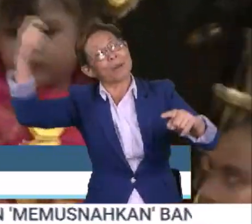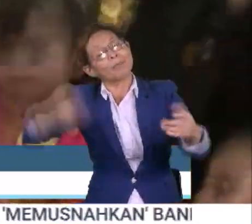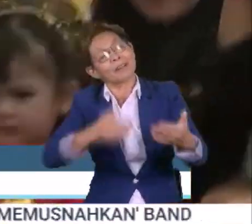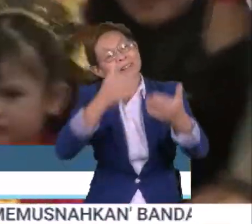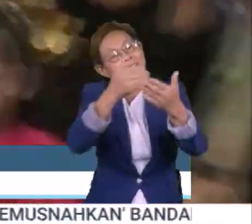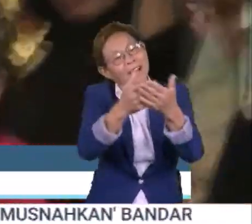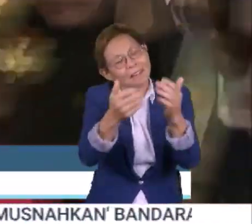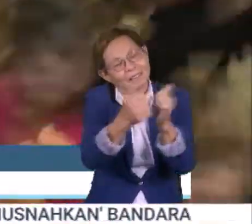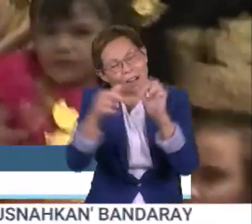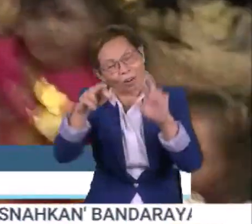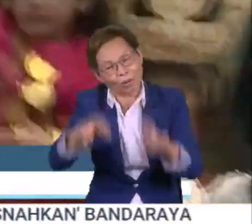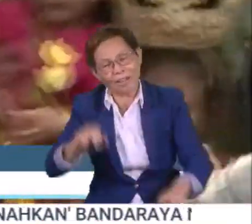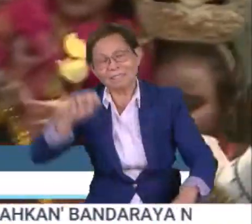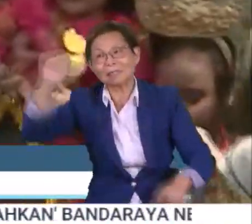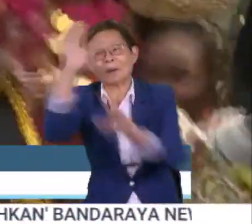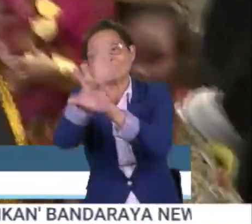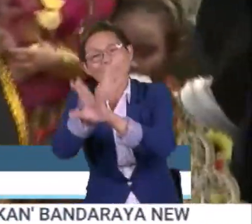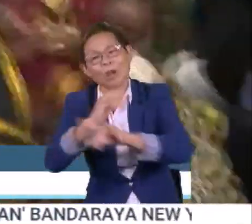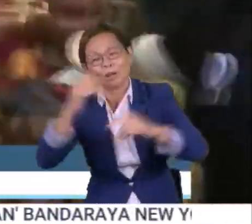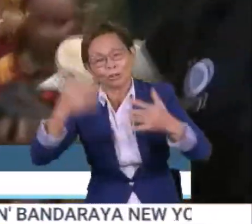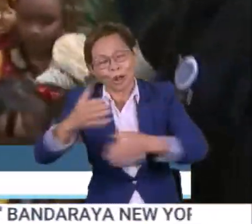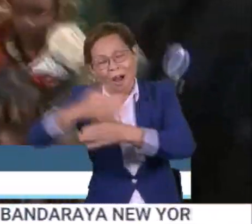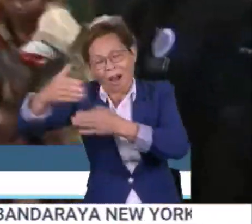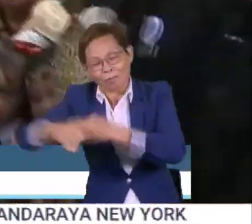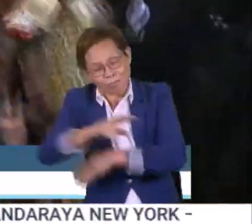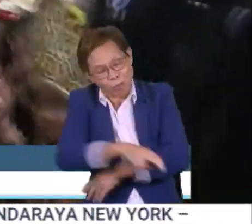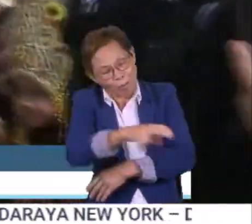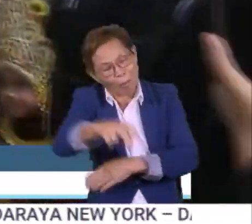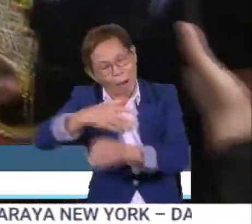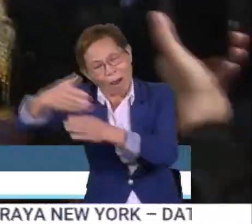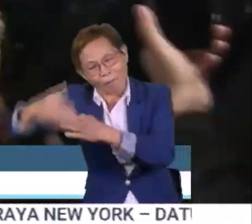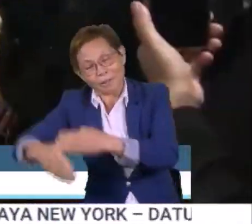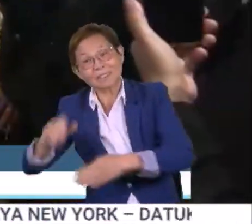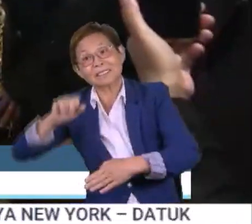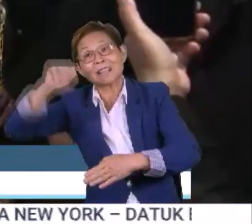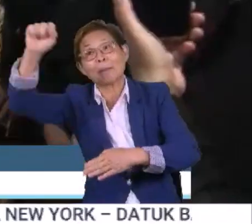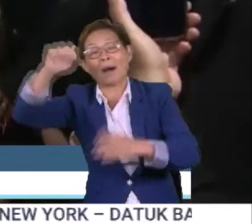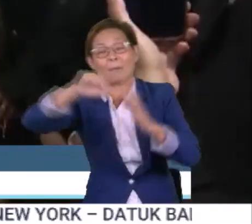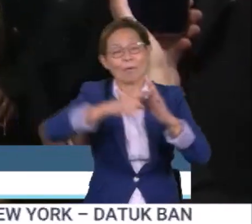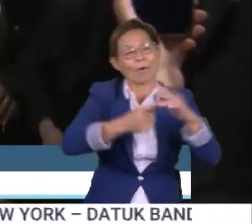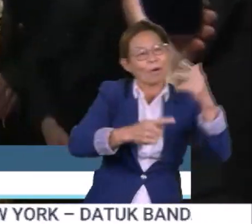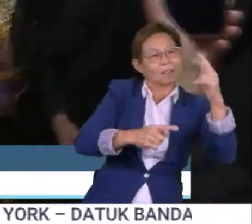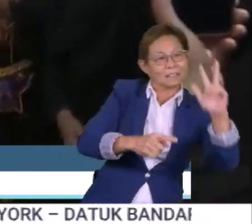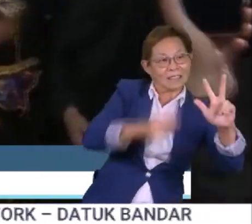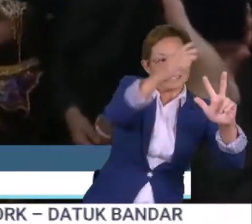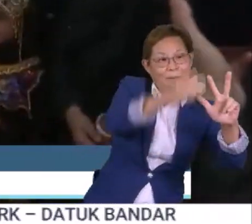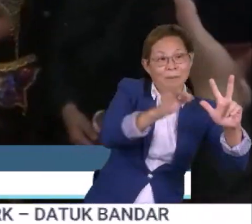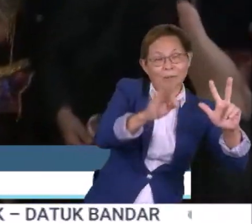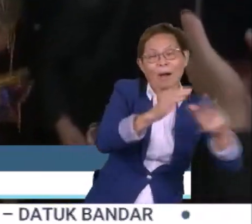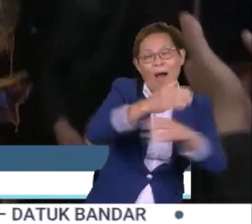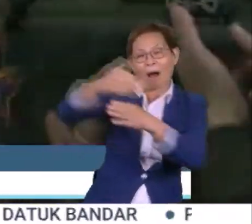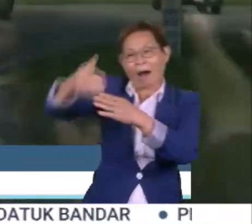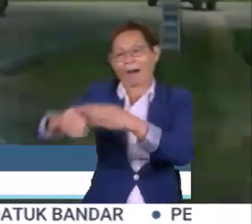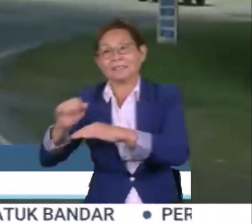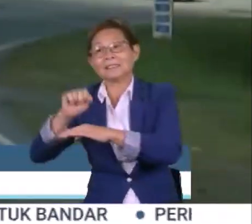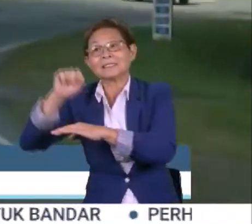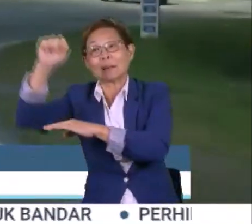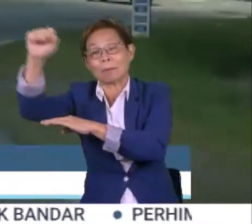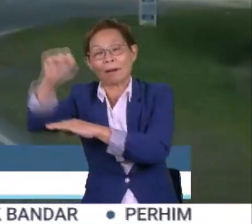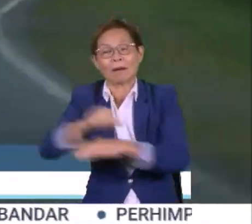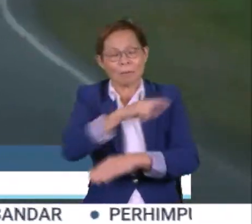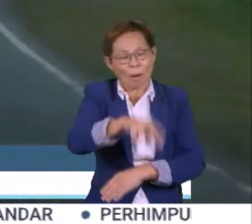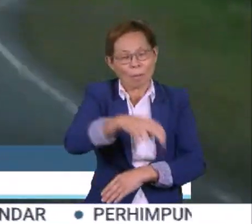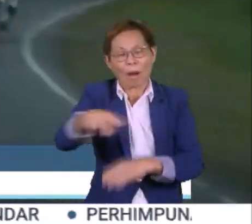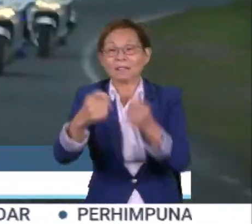mendekati rakyat Sabah dan Sarawak telah mengakhiri pengembaraan di Sabah semalam yang bermula pada 3 September pengembaraan selama